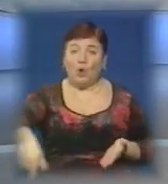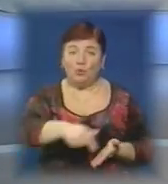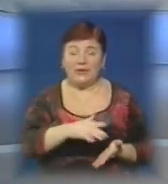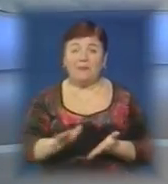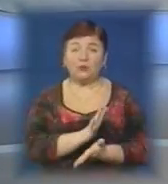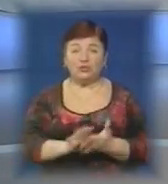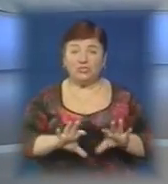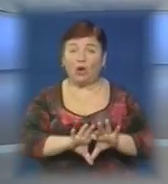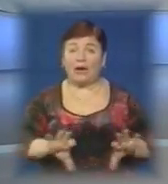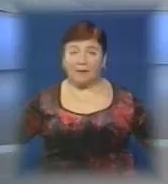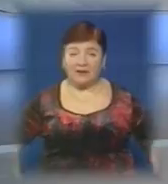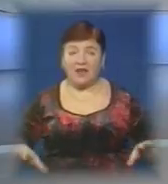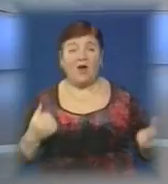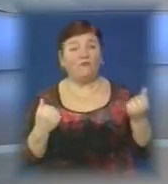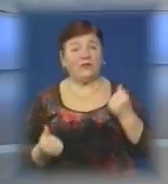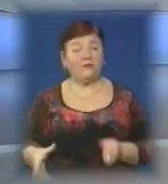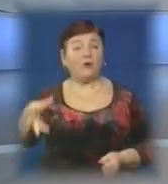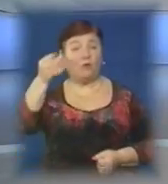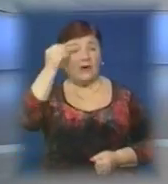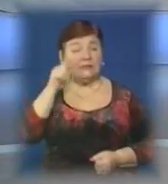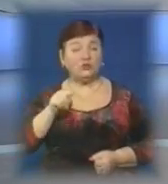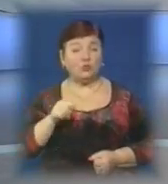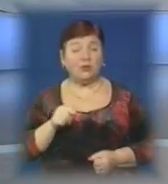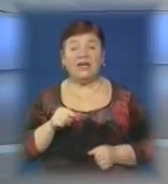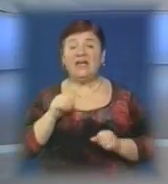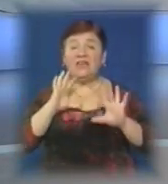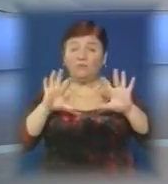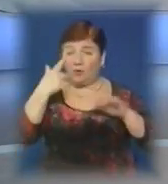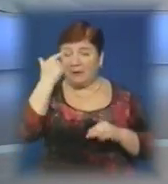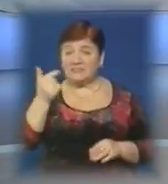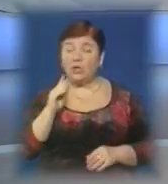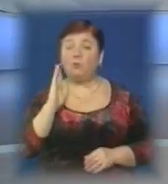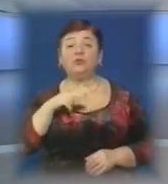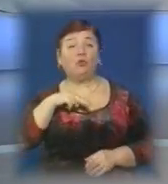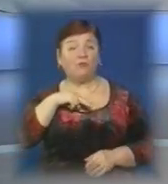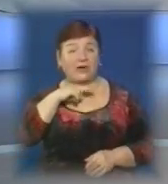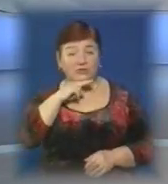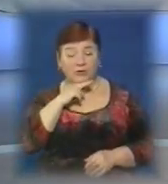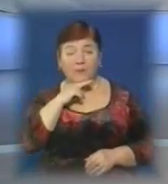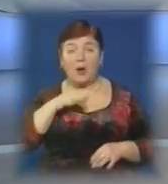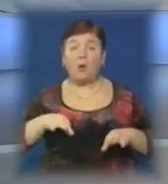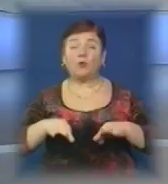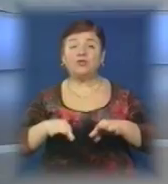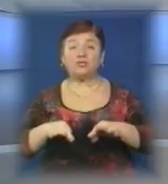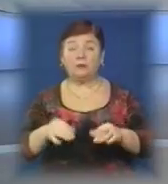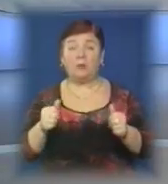камери. Водіїв просять врахувати цю інформацію при виборі маршруту та бути уважними, проїжджаючи